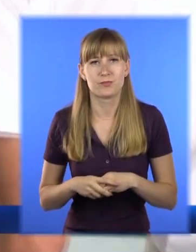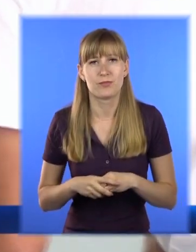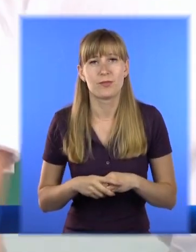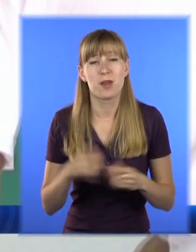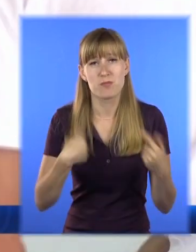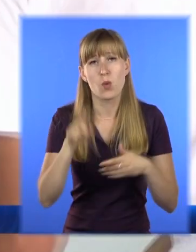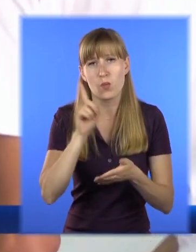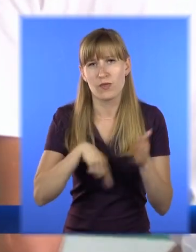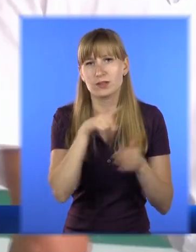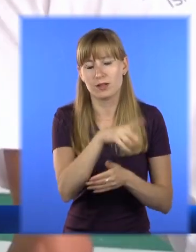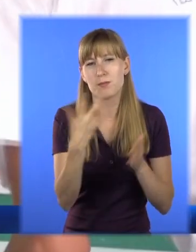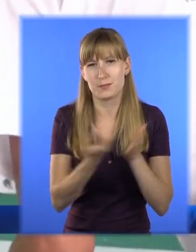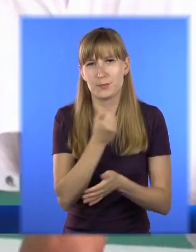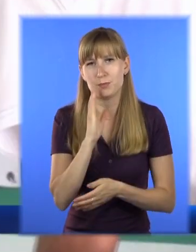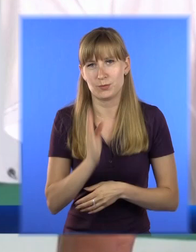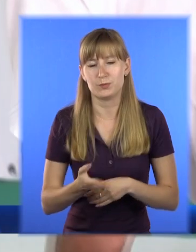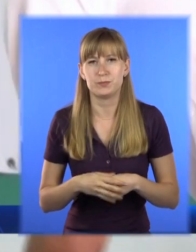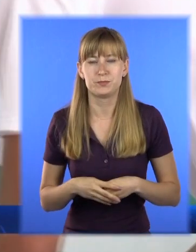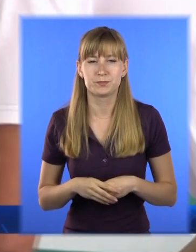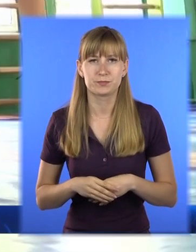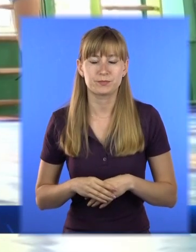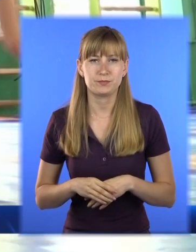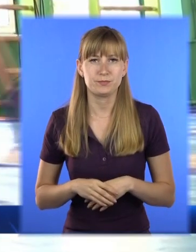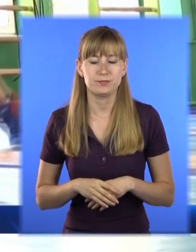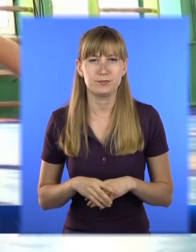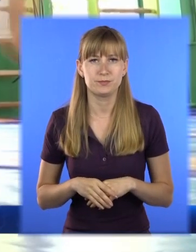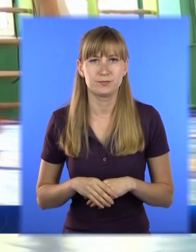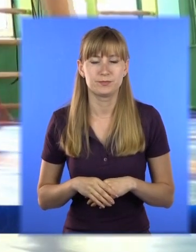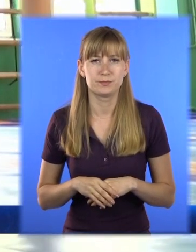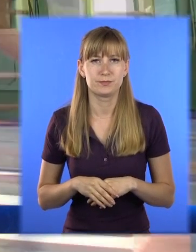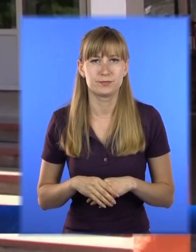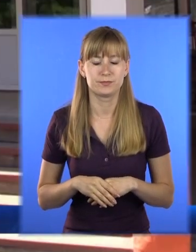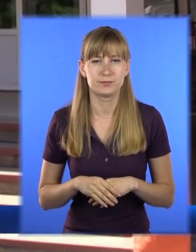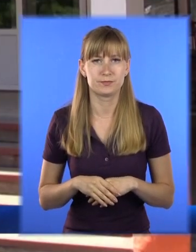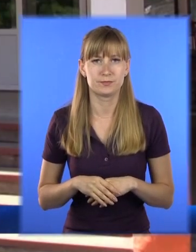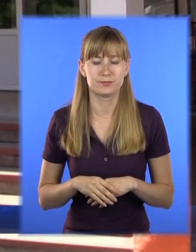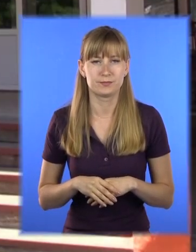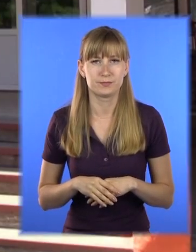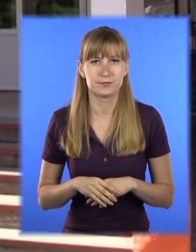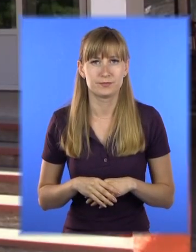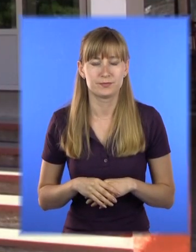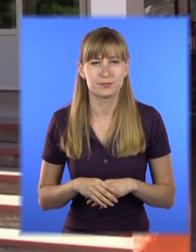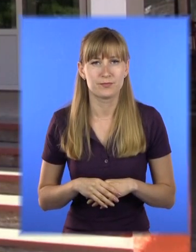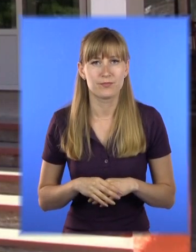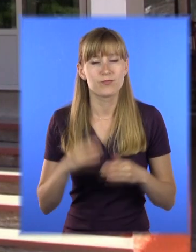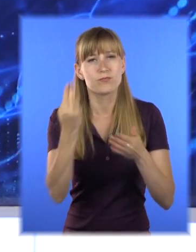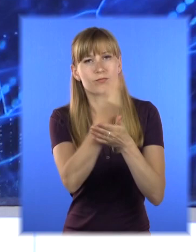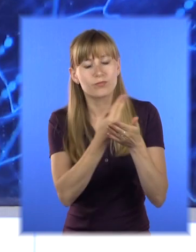змагання та сильні суперники. Проте ми впевнені, що їй все вдасться. Тетяна Корник, Роман Кравченко, Перший міський.